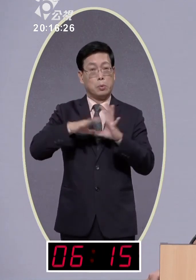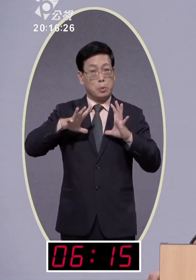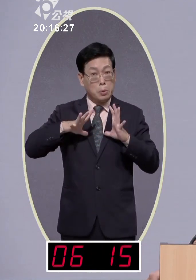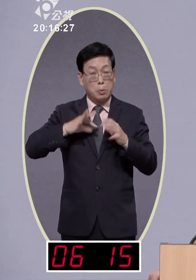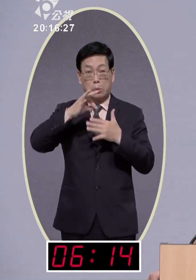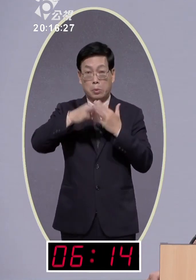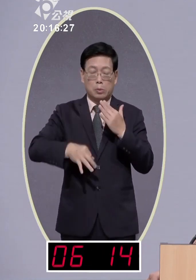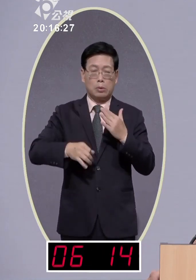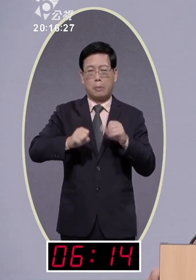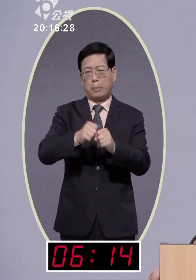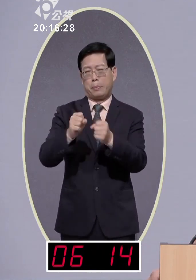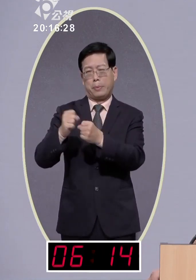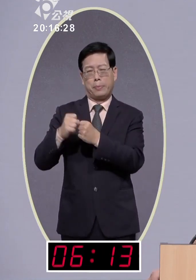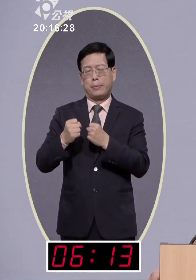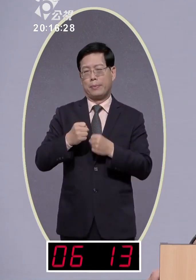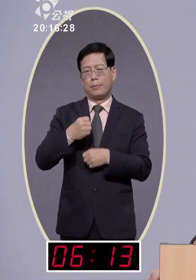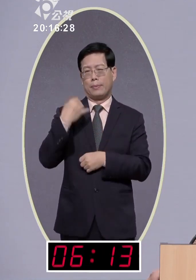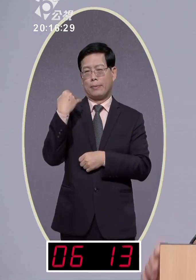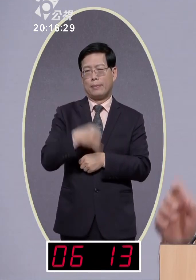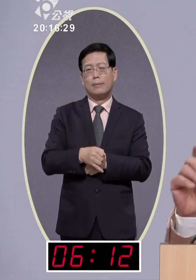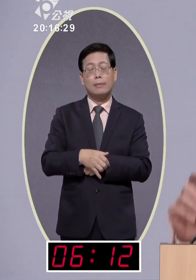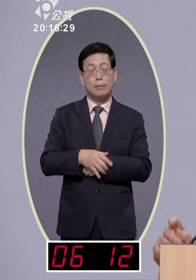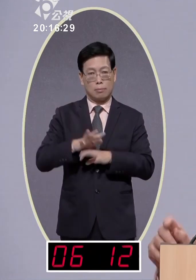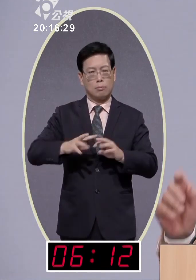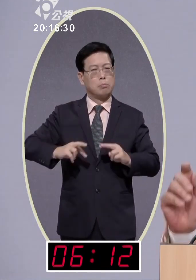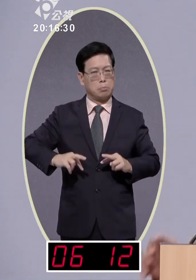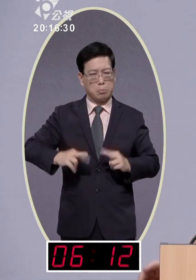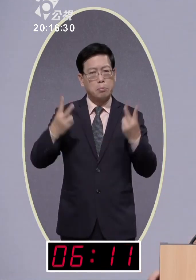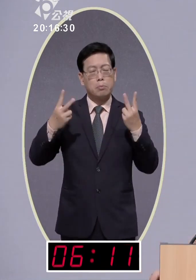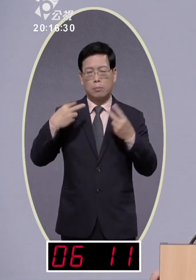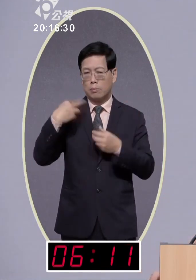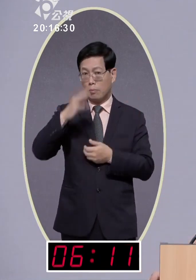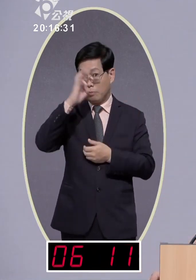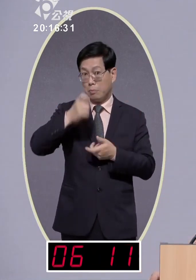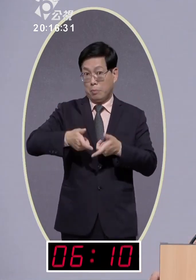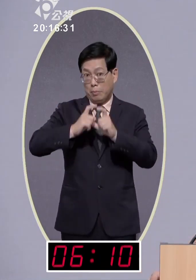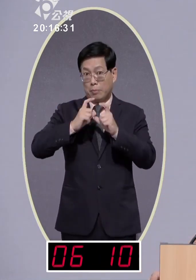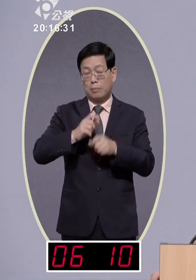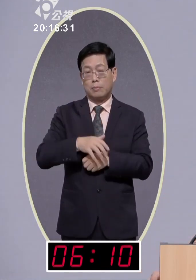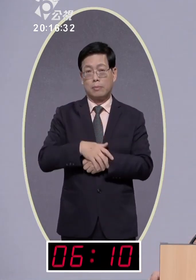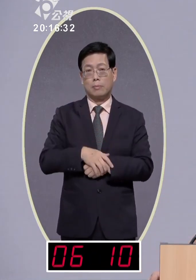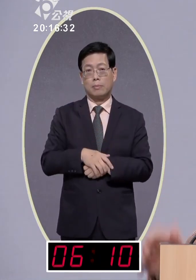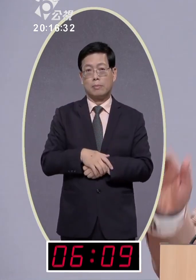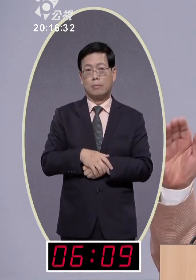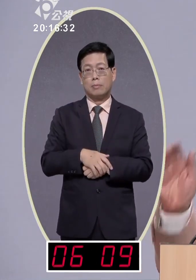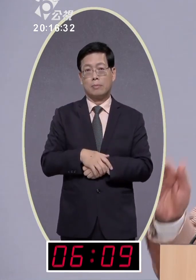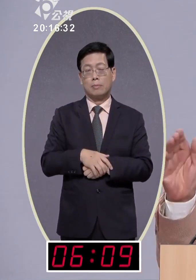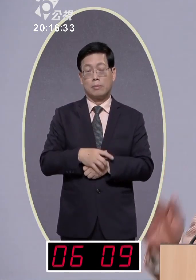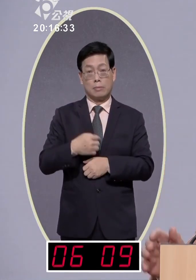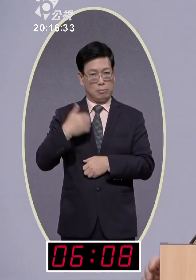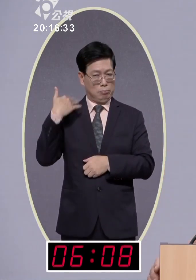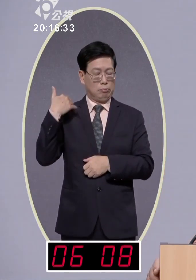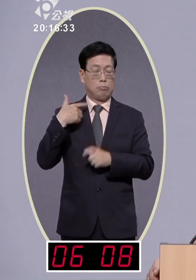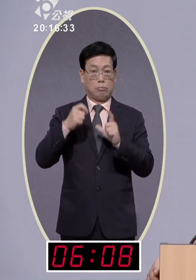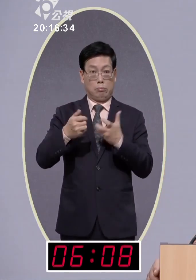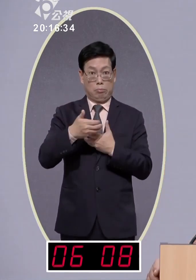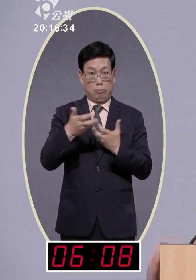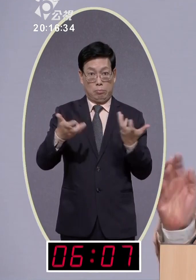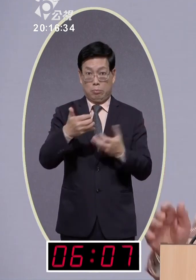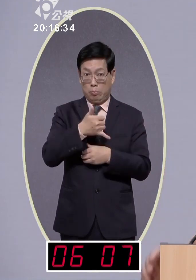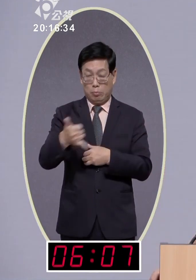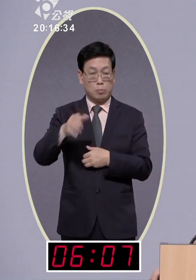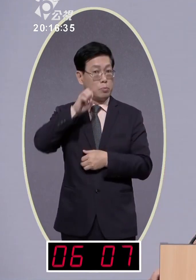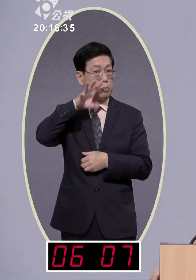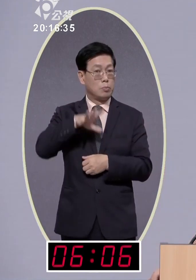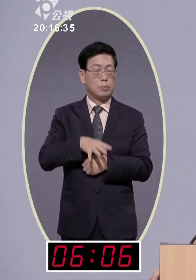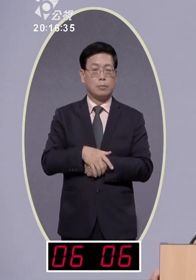几乎完全破坏了，我们要重新找回我们公务人员的